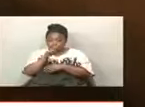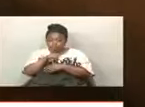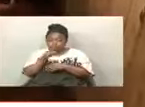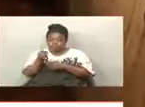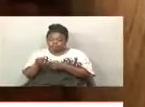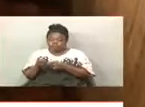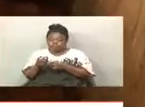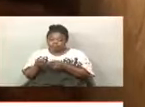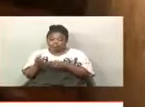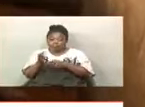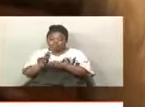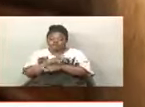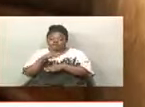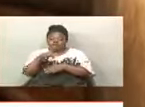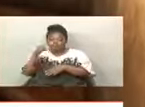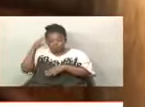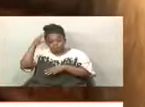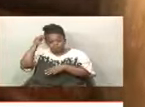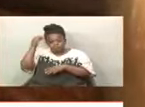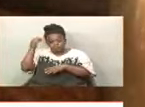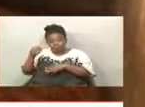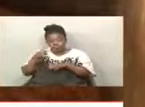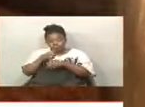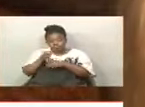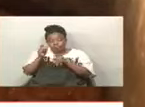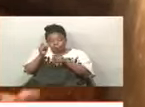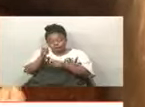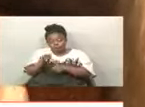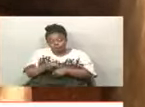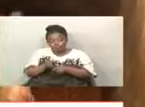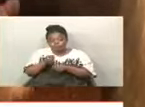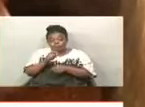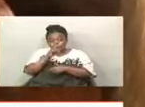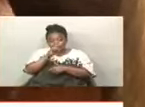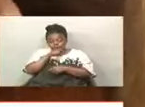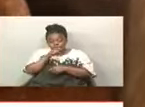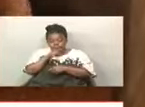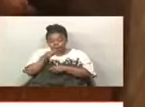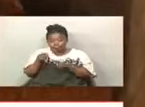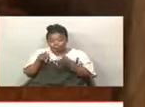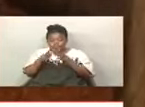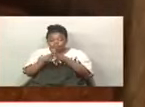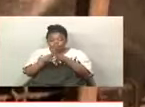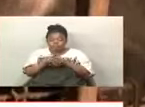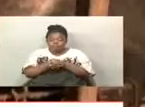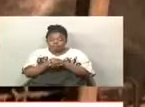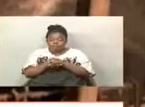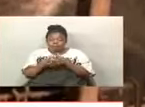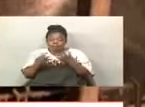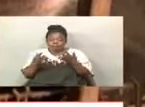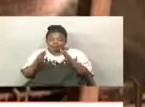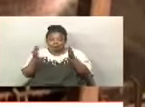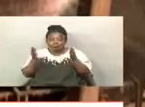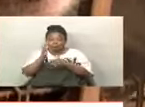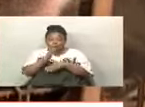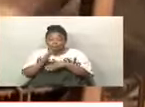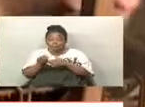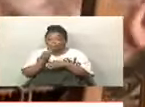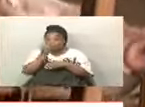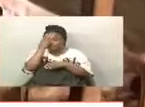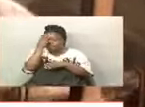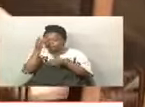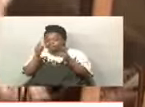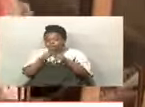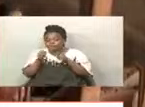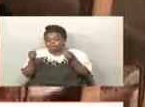esoroti. Nga tanagenda Budaaki yali yeenyigira mu bulunzi bw'enkoko, okulima obutonda, ensujju, ebimuli,